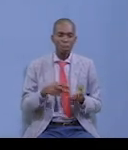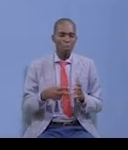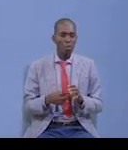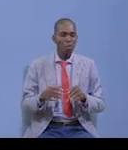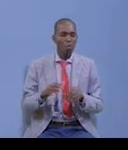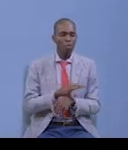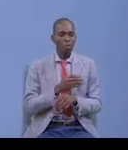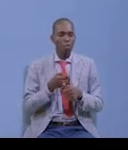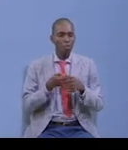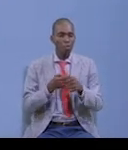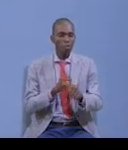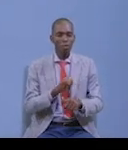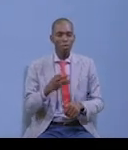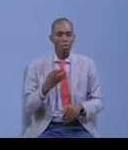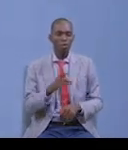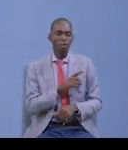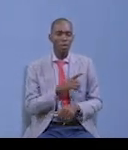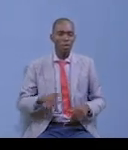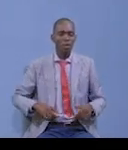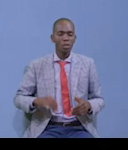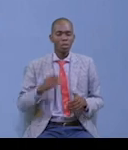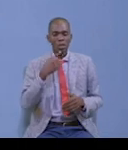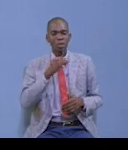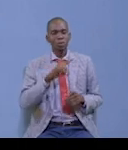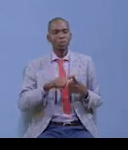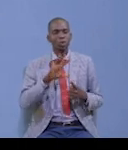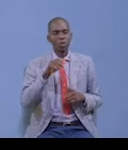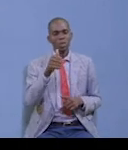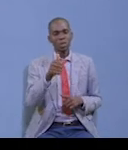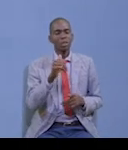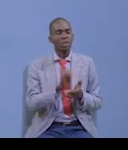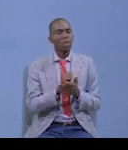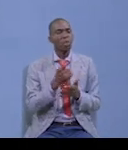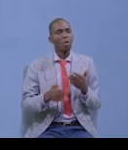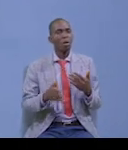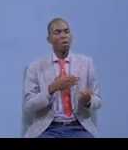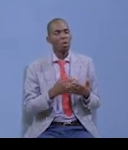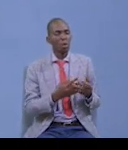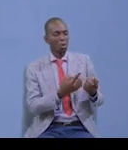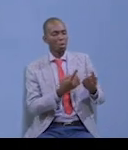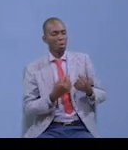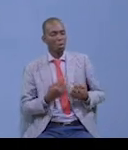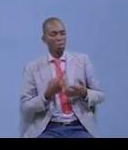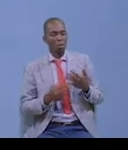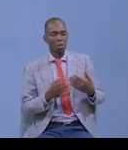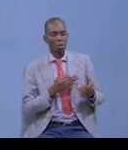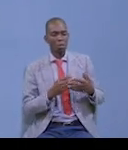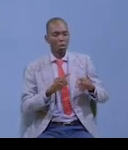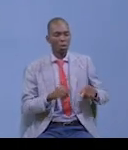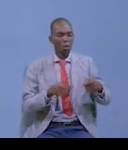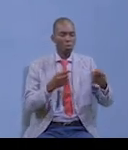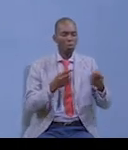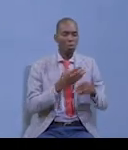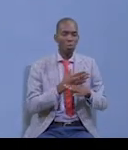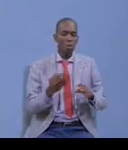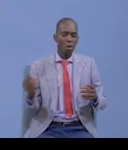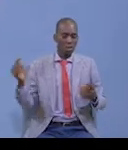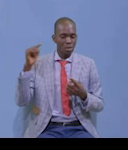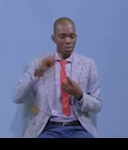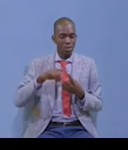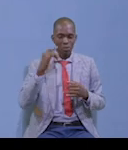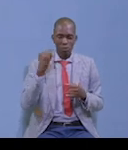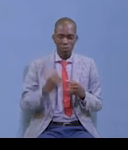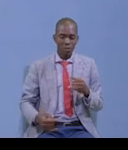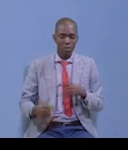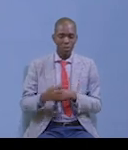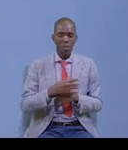Lord that whatever comes, whatever goes, until the final day, my eyes